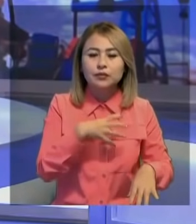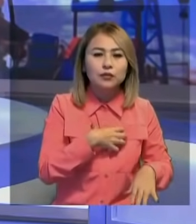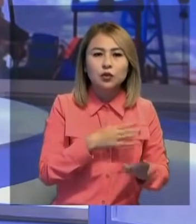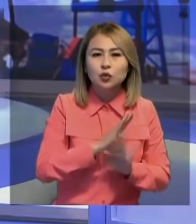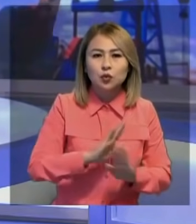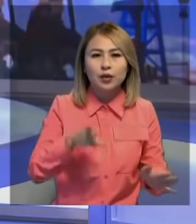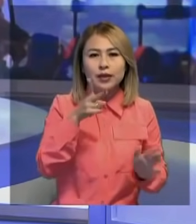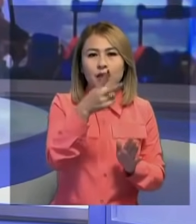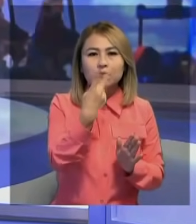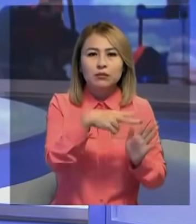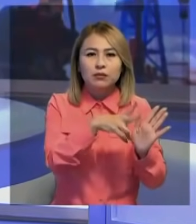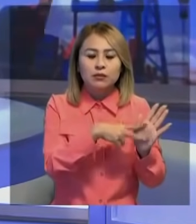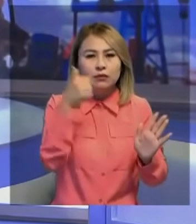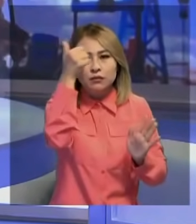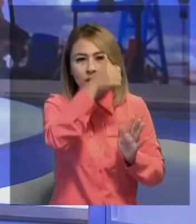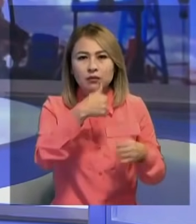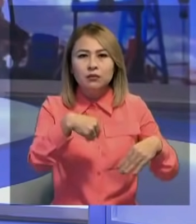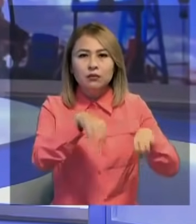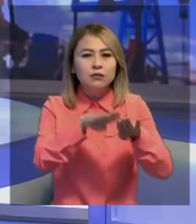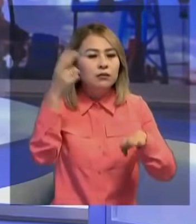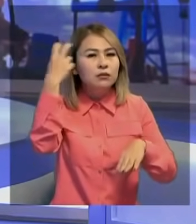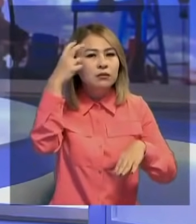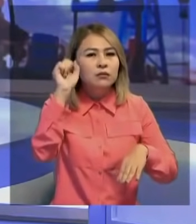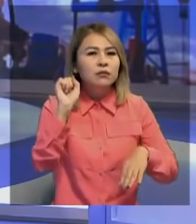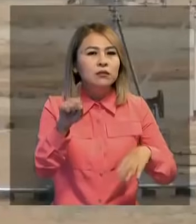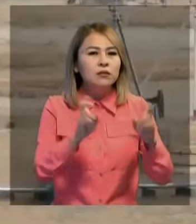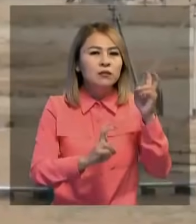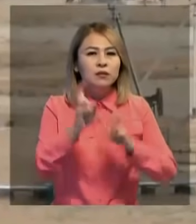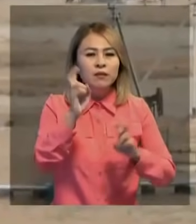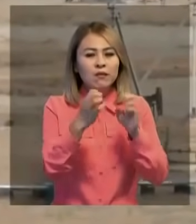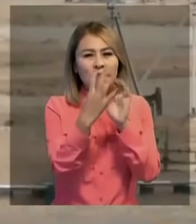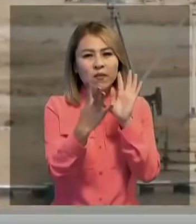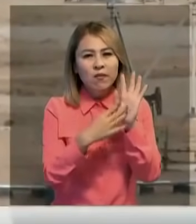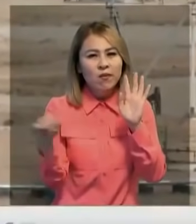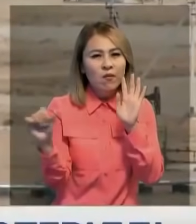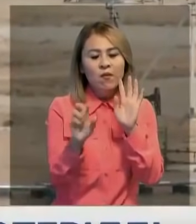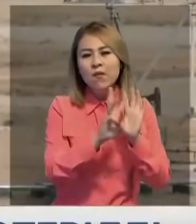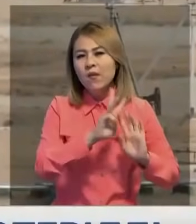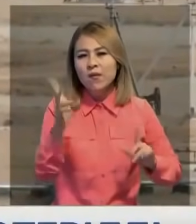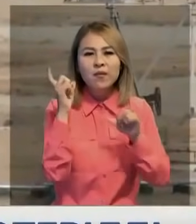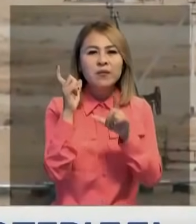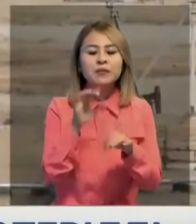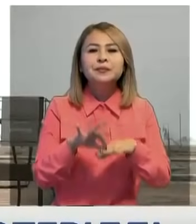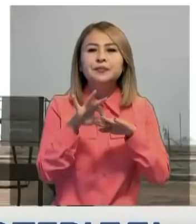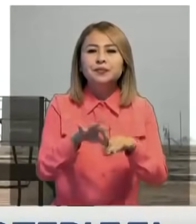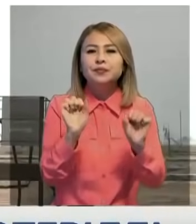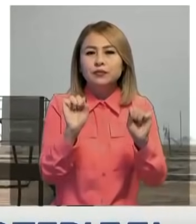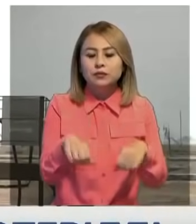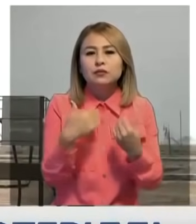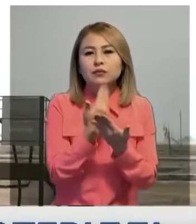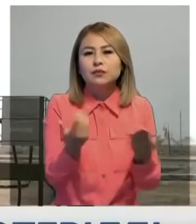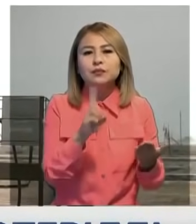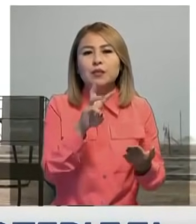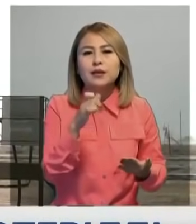алаңдауға негіз жоқ деп отыр. Өйткені 2028 жылға қарай қара алтын өндірісін 19,5 миллион тоннаға дейін жеткізуге болады